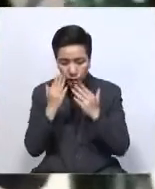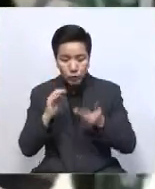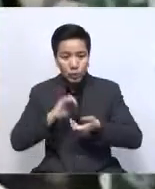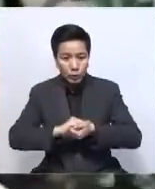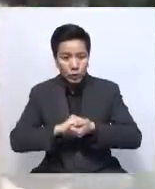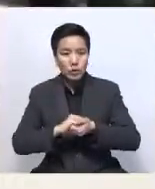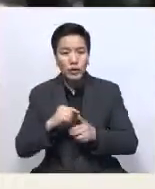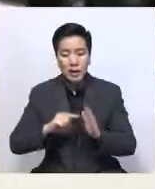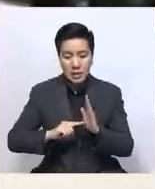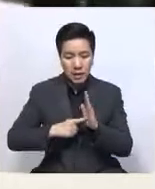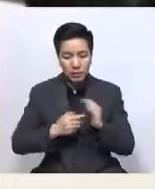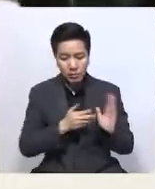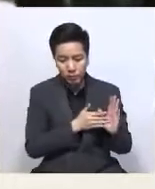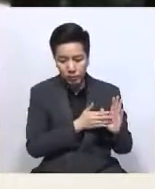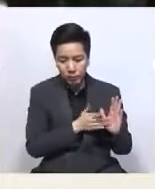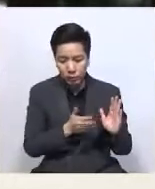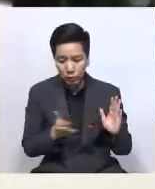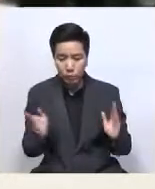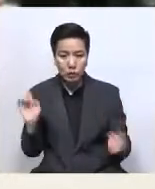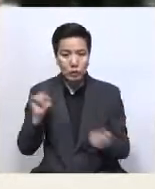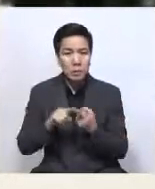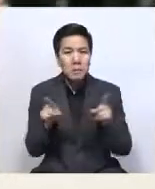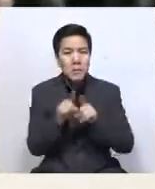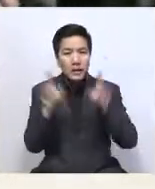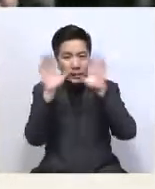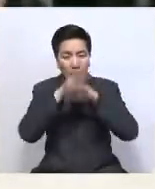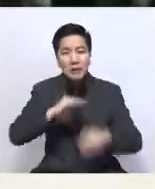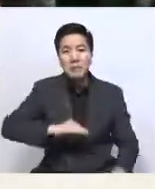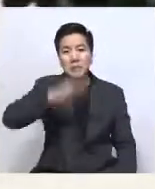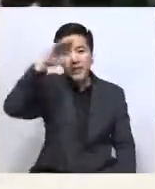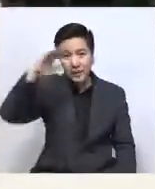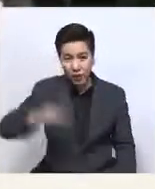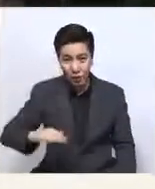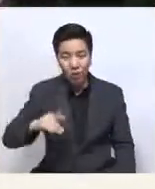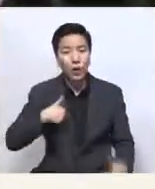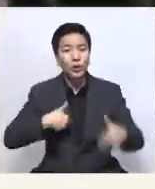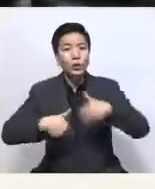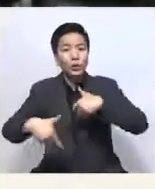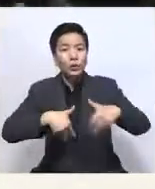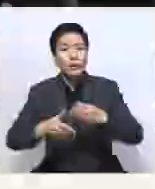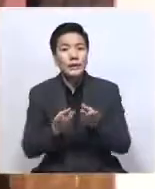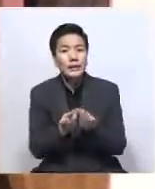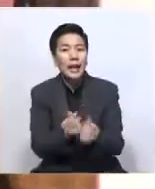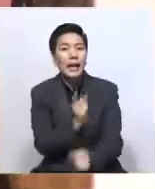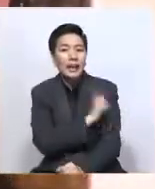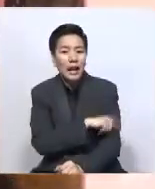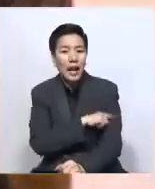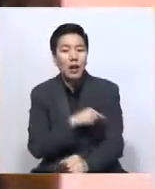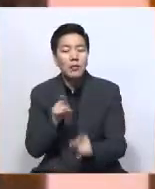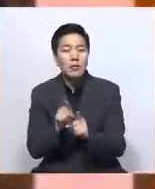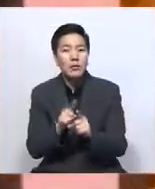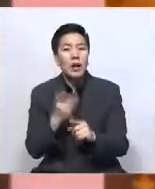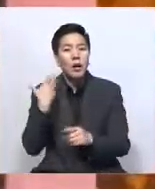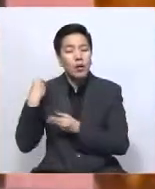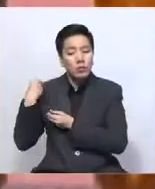นที่ที่เป็นจุดเริ่มต้นของความผูกพันดุจพี่น้องของคนสองศาสนาในชุมชนทรายขาวแห่งนี้ที่ถูกถ่ายทอดจ